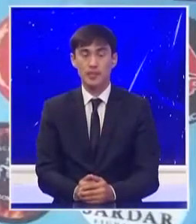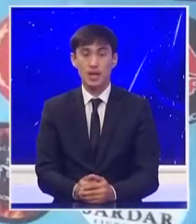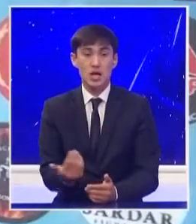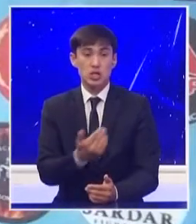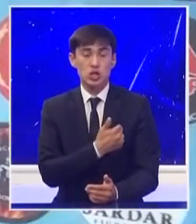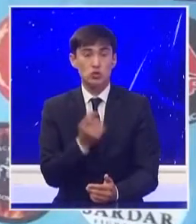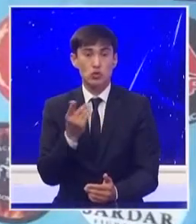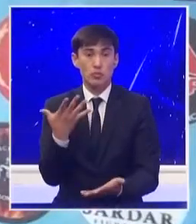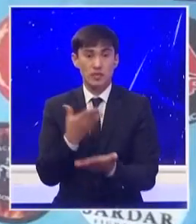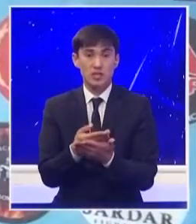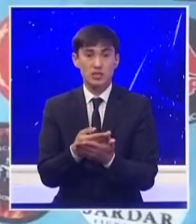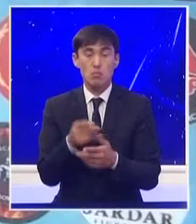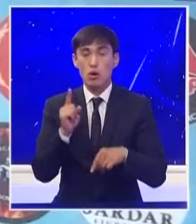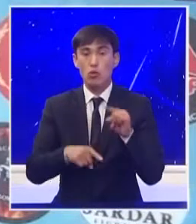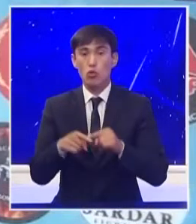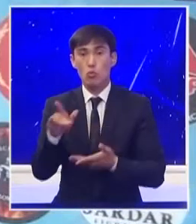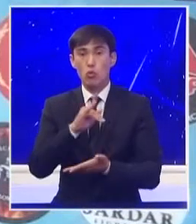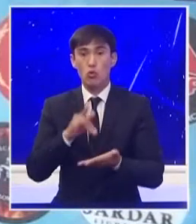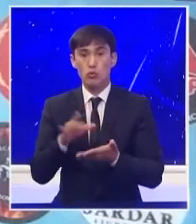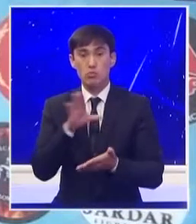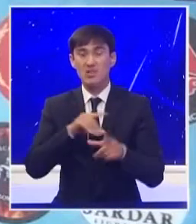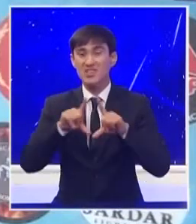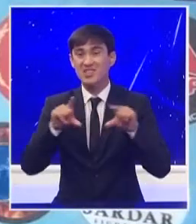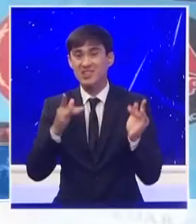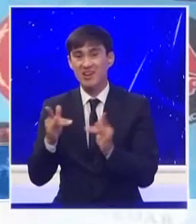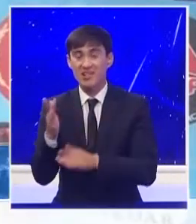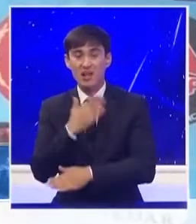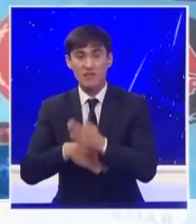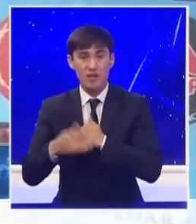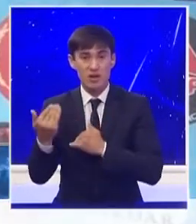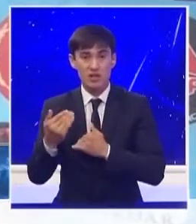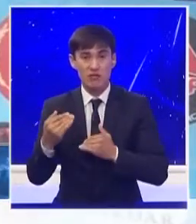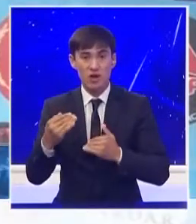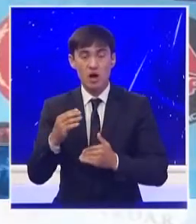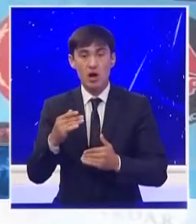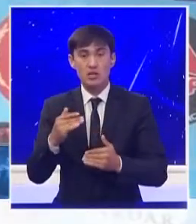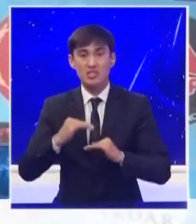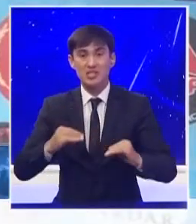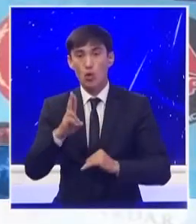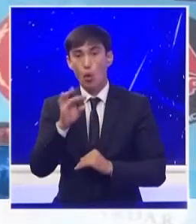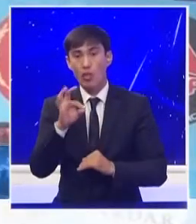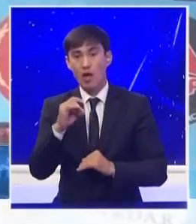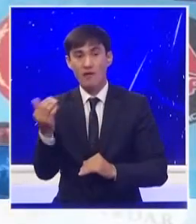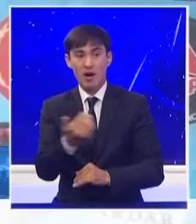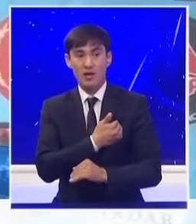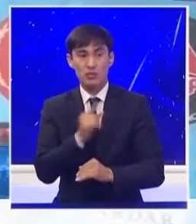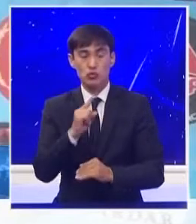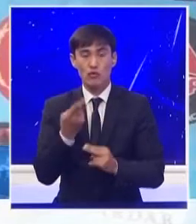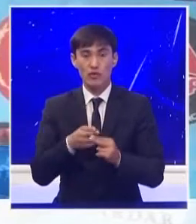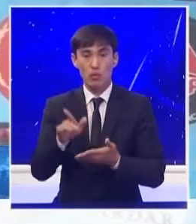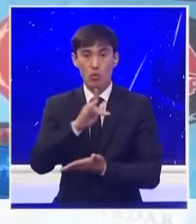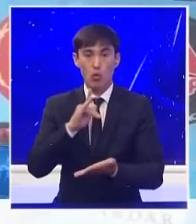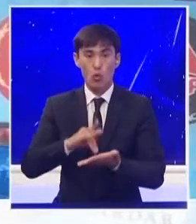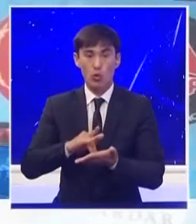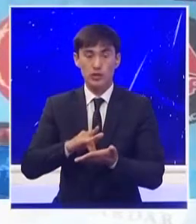родном городе был бы интернат для одаренных детей. Хотим поднимать именно детей Кунаева. Хотим, чтобы в этом городе, за